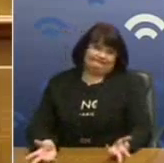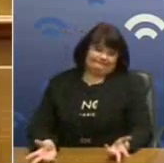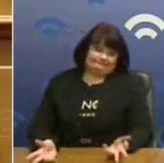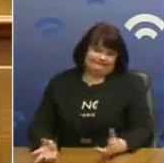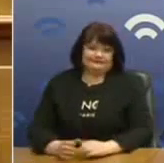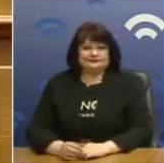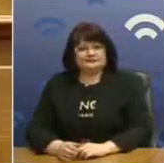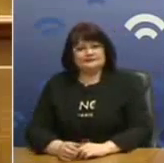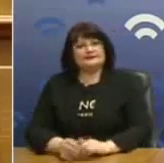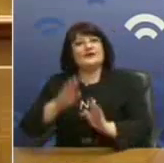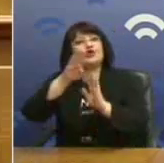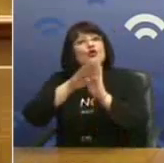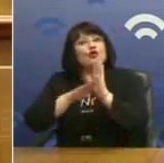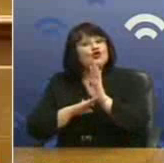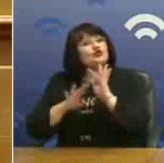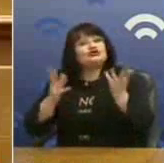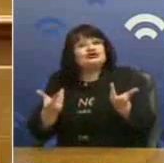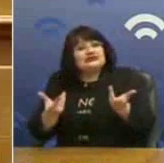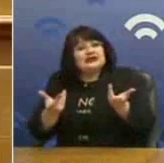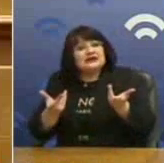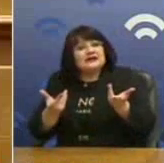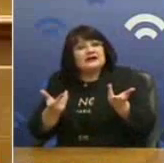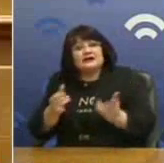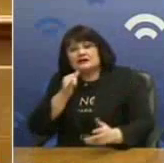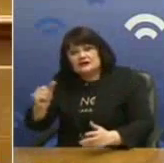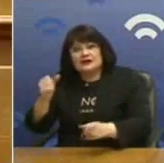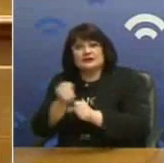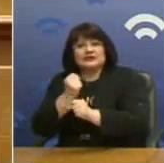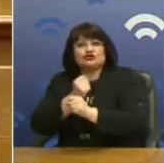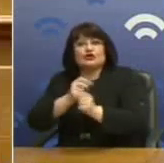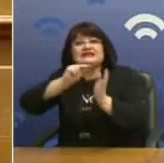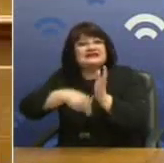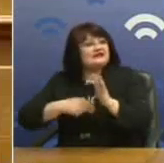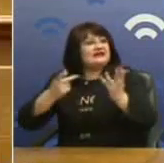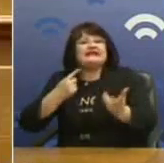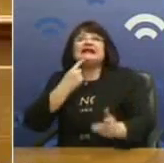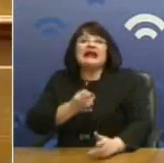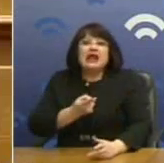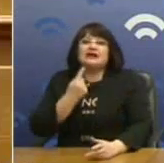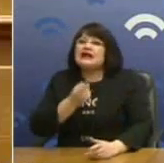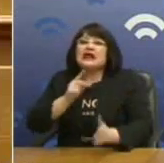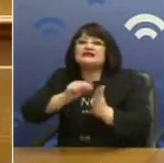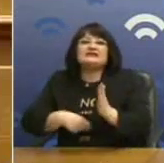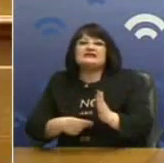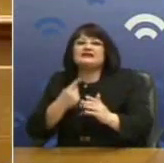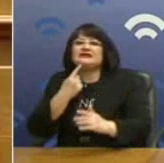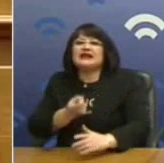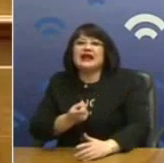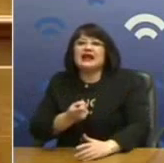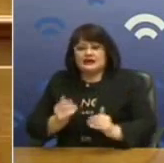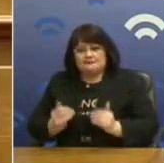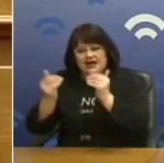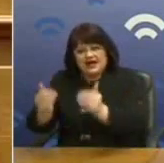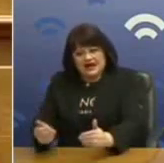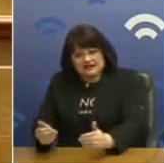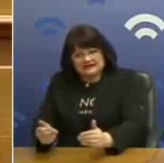για τη τους όρους και τη διάρκεια της απασχόλησης που ορίζει η σύμβασή τους. Και τι λέει. Παράταση ή σύναψη νέας